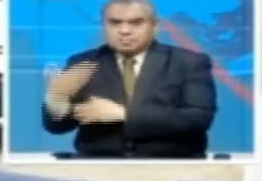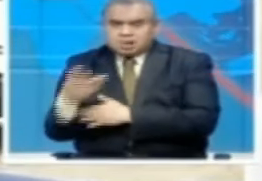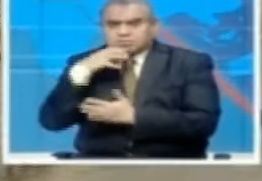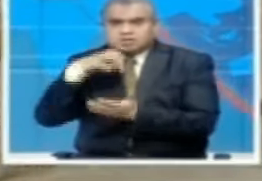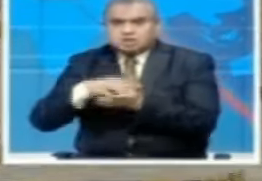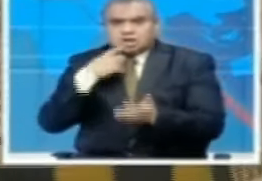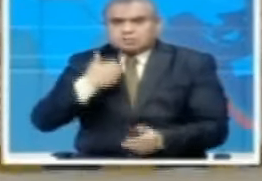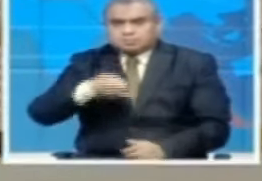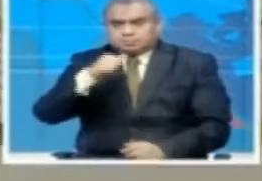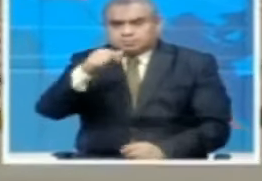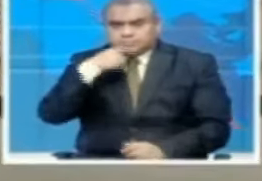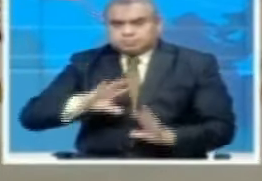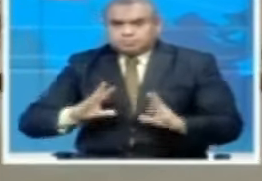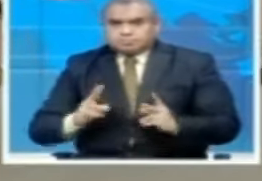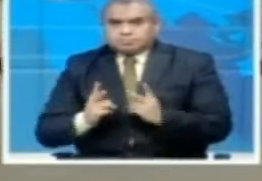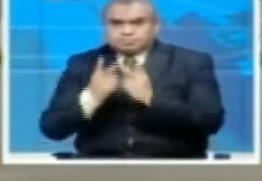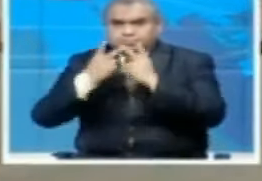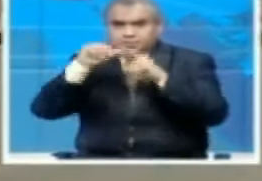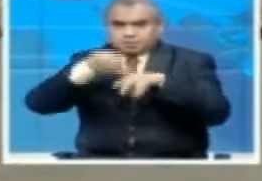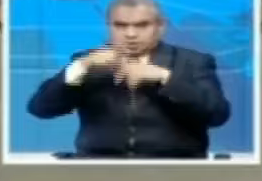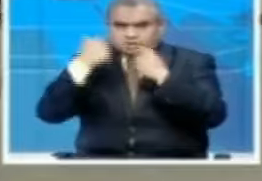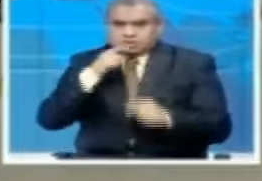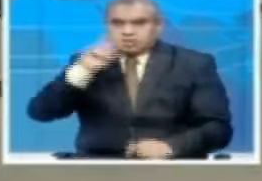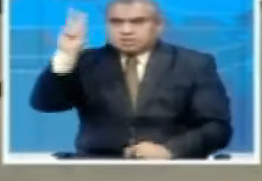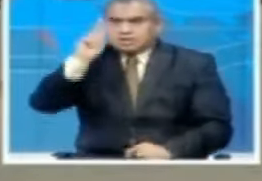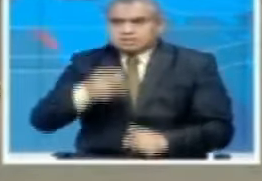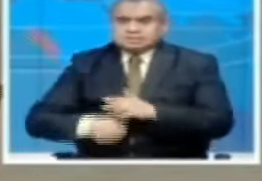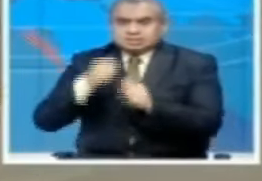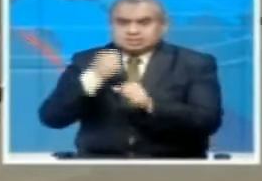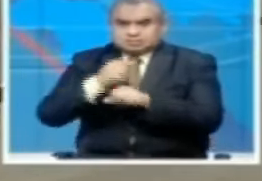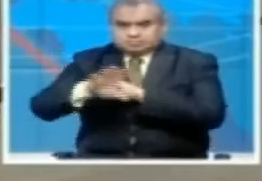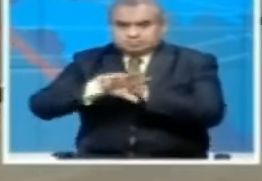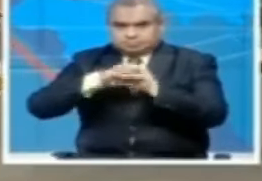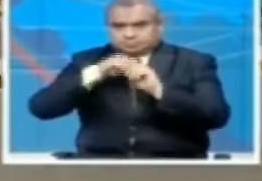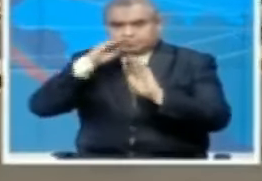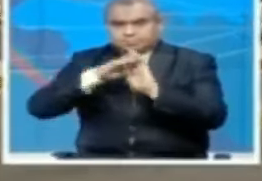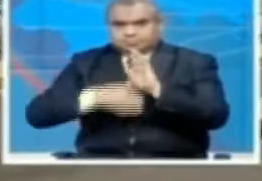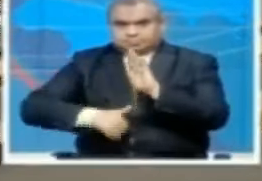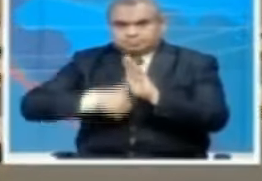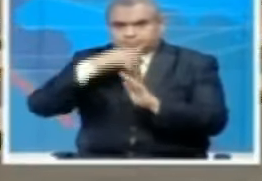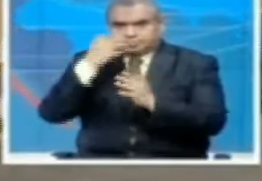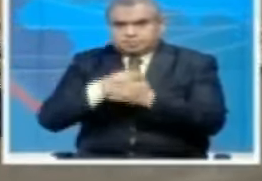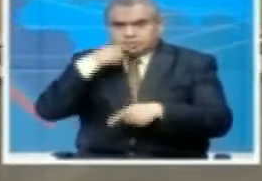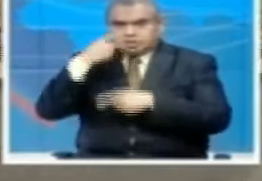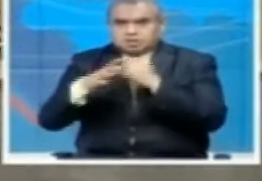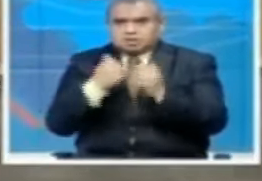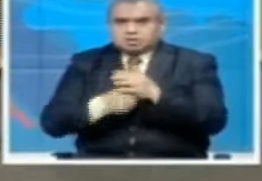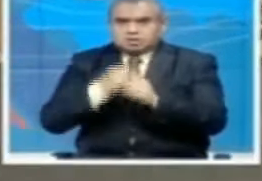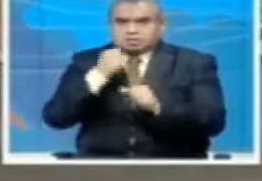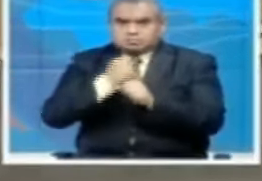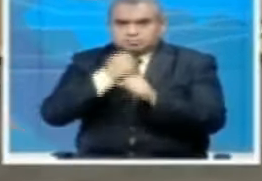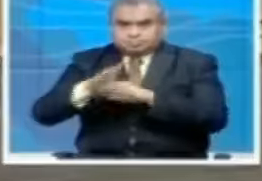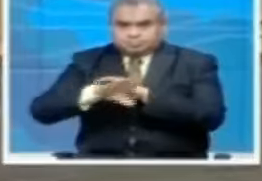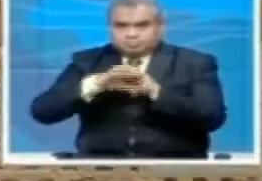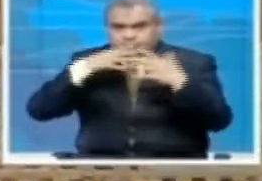رفح. تطوير وتنمية تجعل من سيناء نقطة جذب للاستثمار العالمي، وتخلق لأهل سيناء